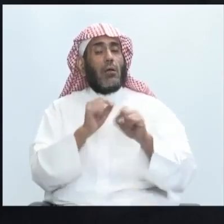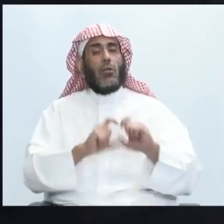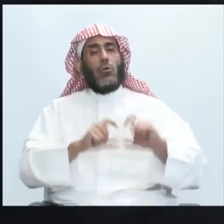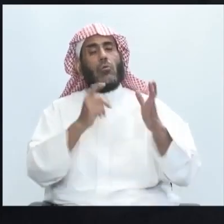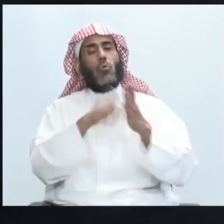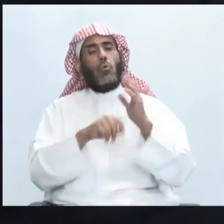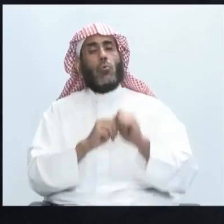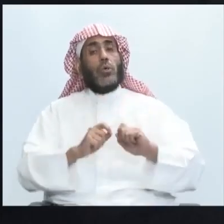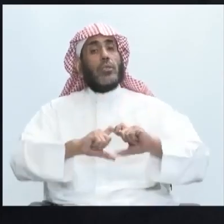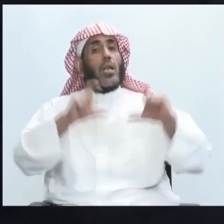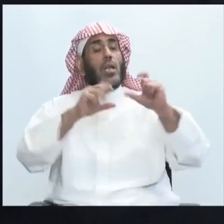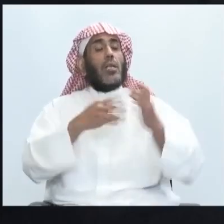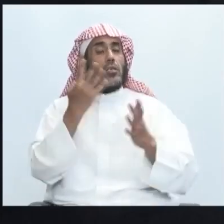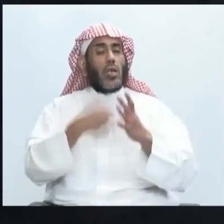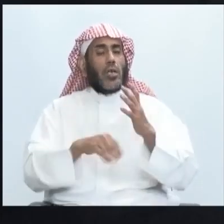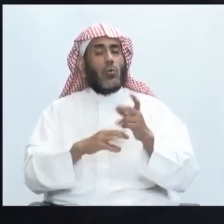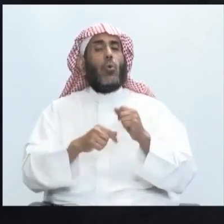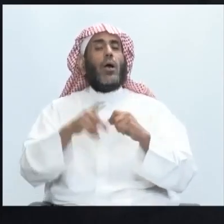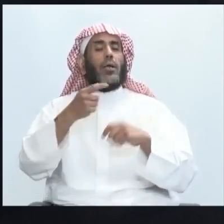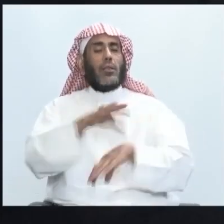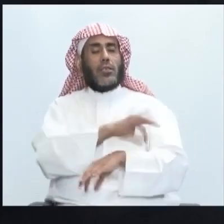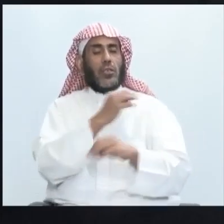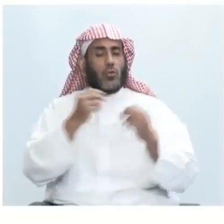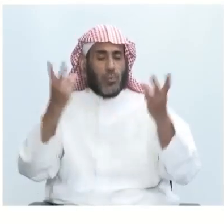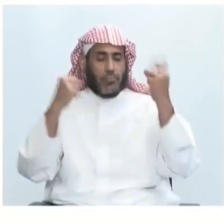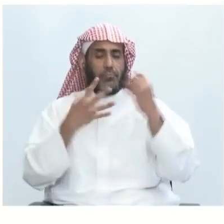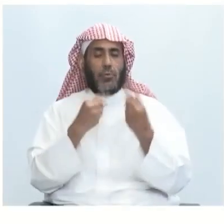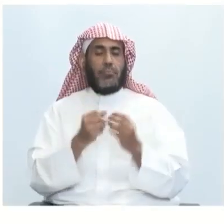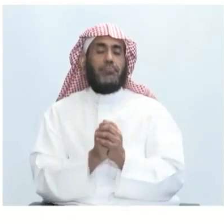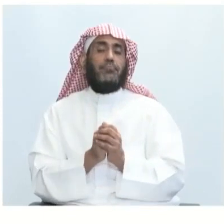وهو الدليل الشرعي والتجربه وهو الدليل الشرعي والتجربه